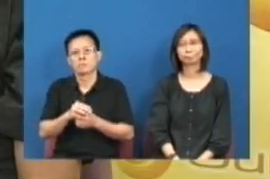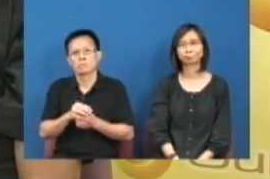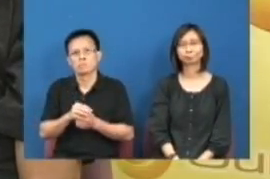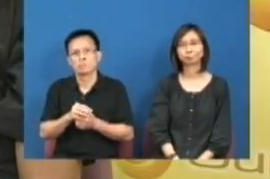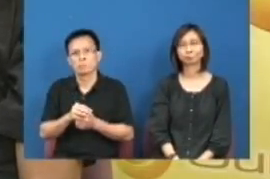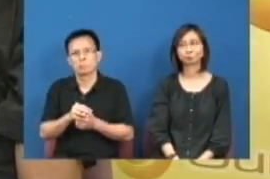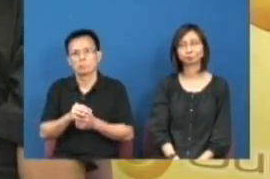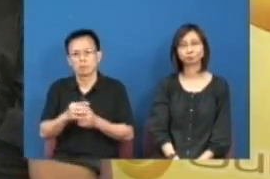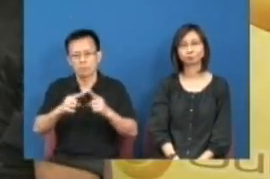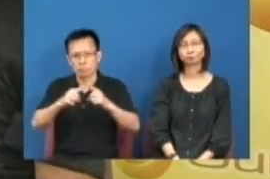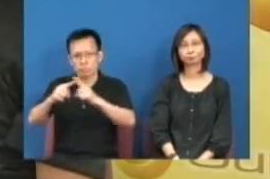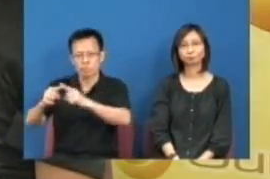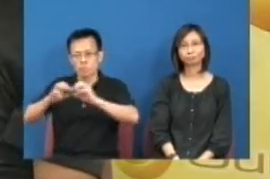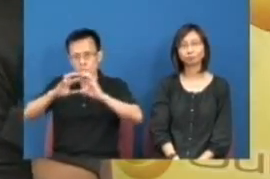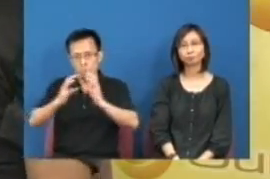泛民主派